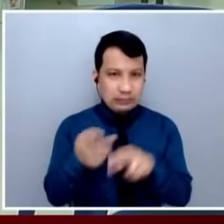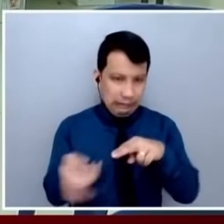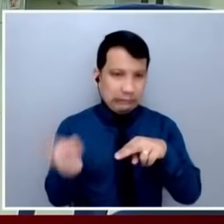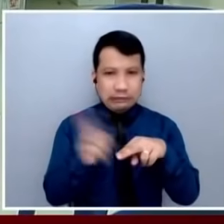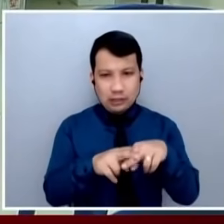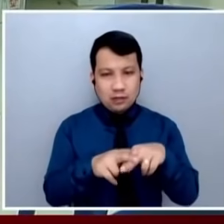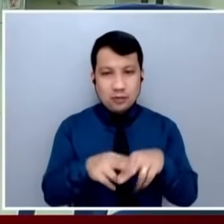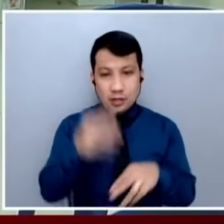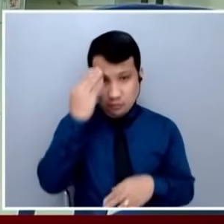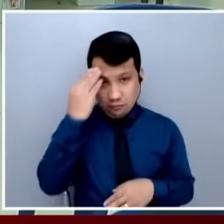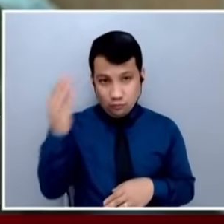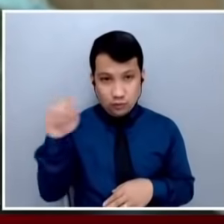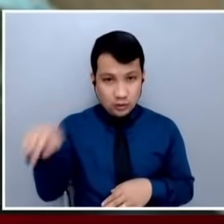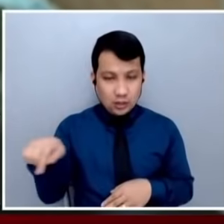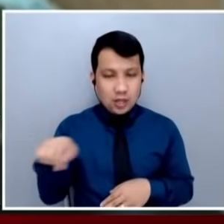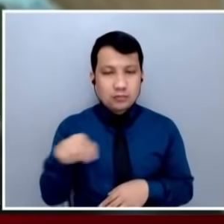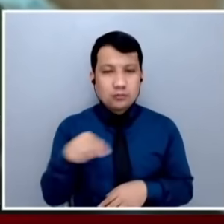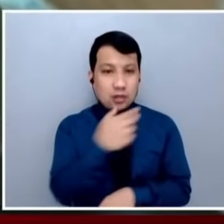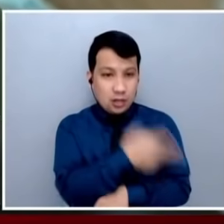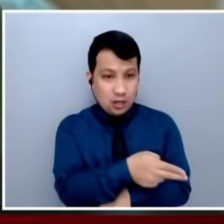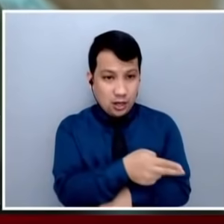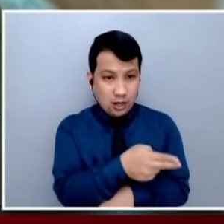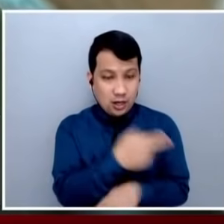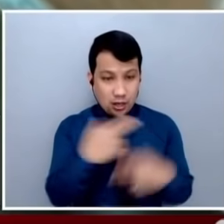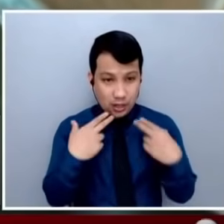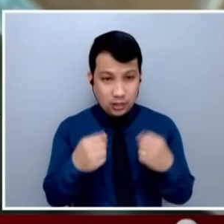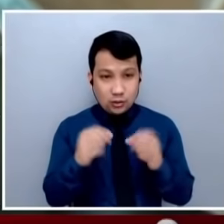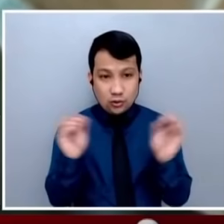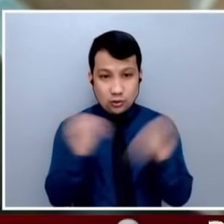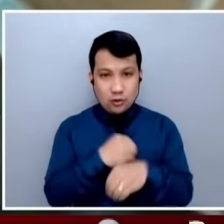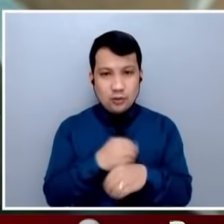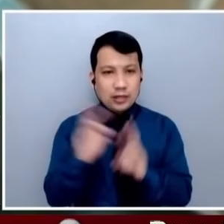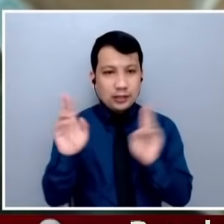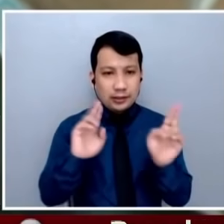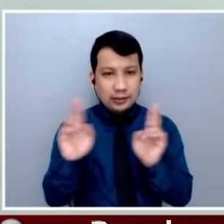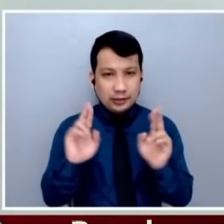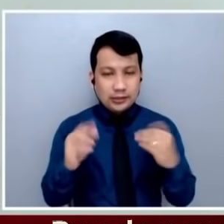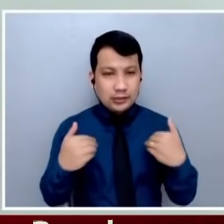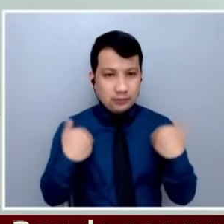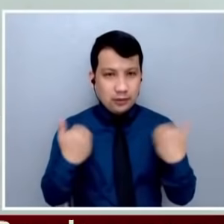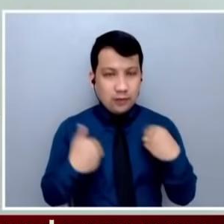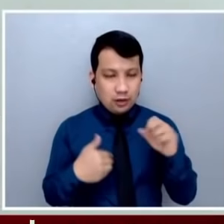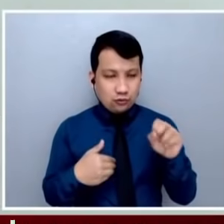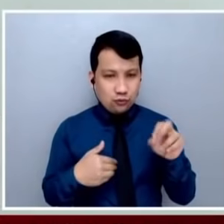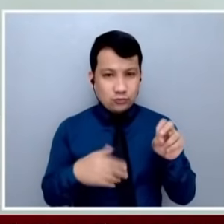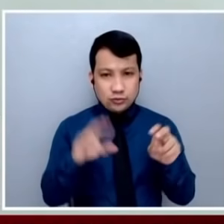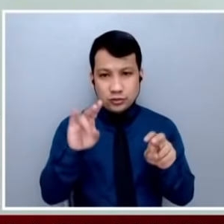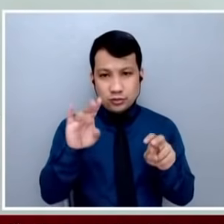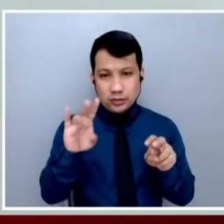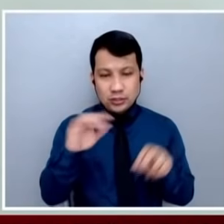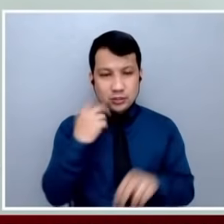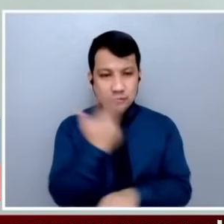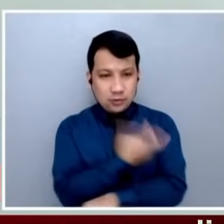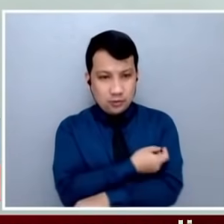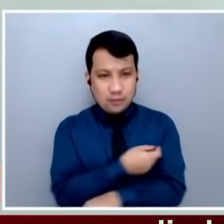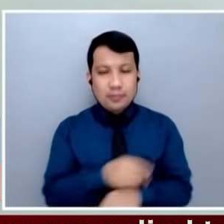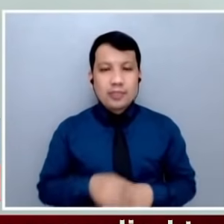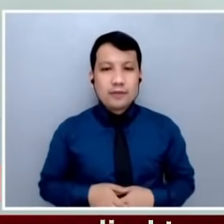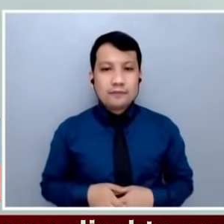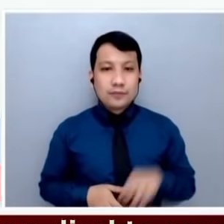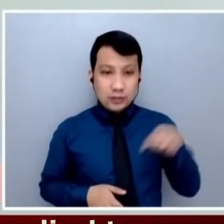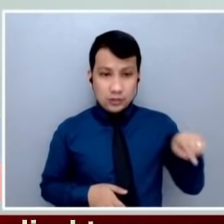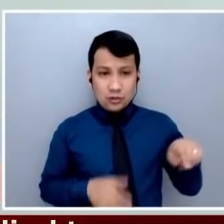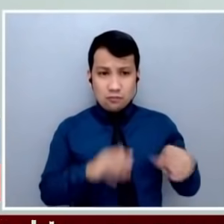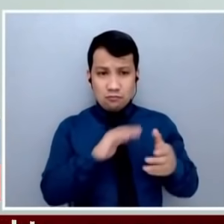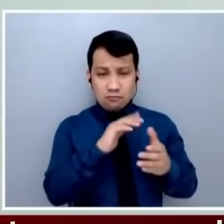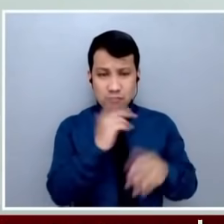Bulacan Provincial Health Office naghahanda na rin para sa pediatric COVID vaccination. Yung aming vaccination center naman,